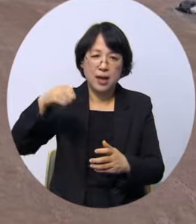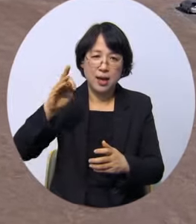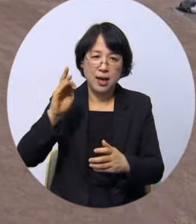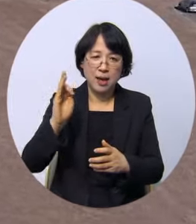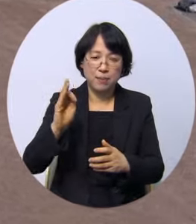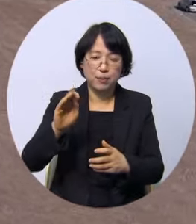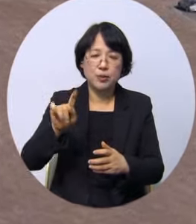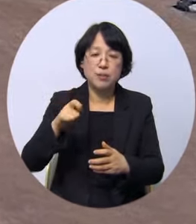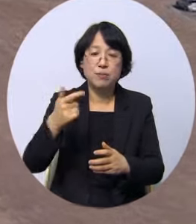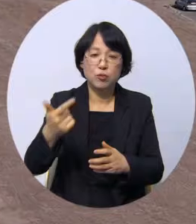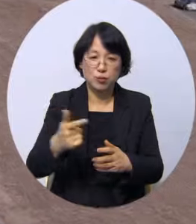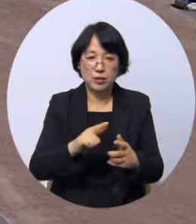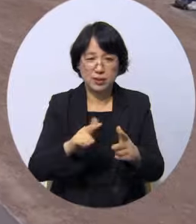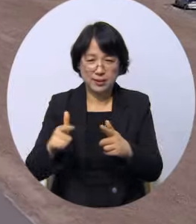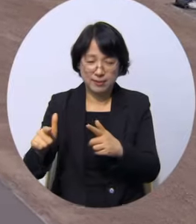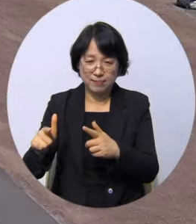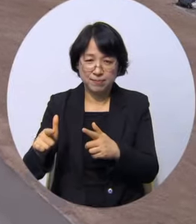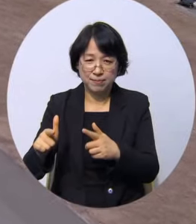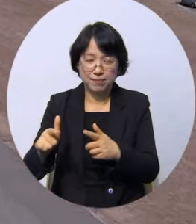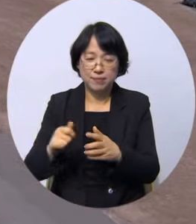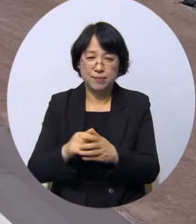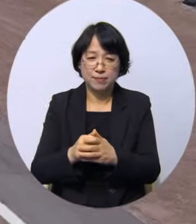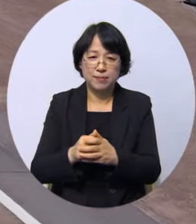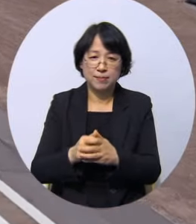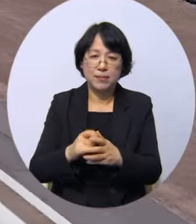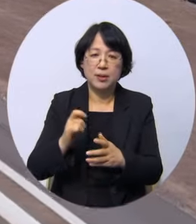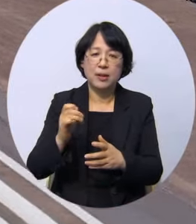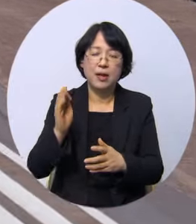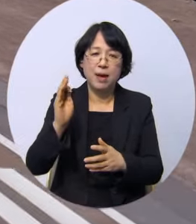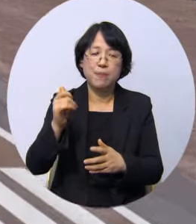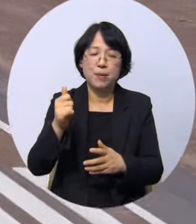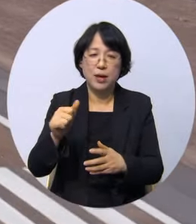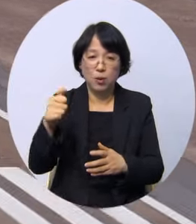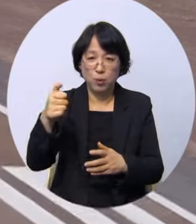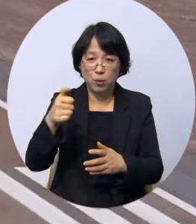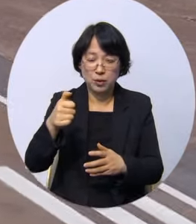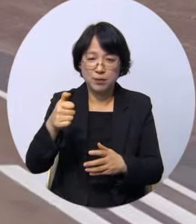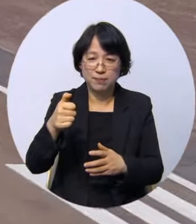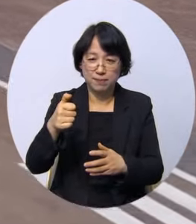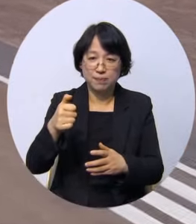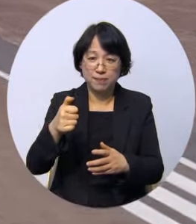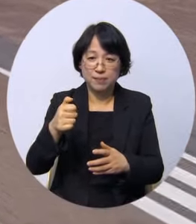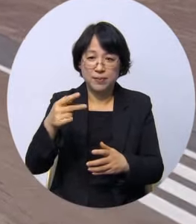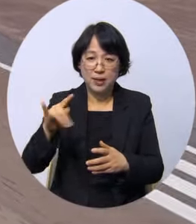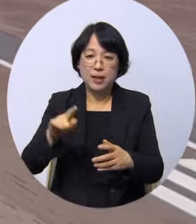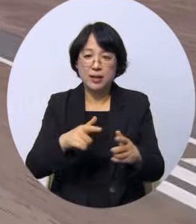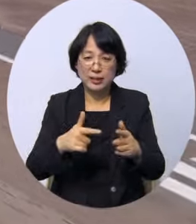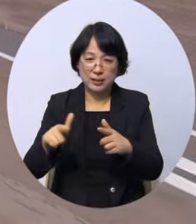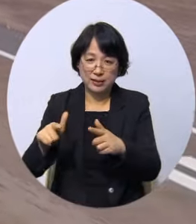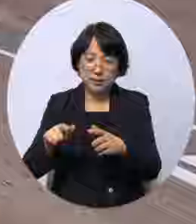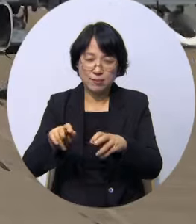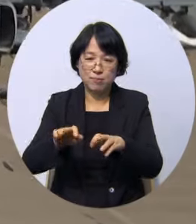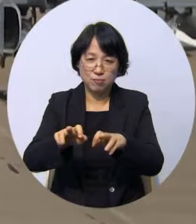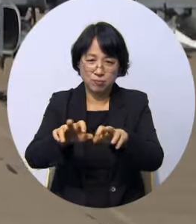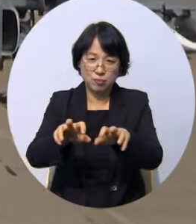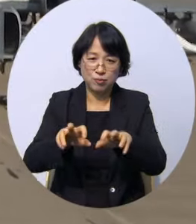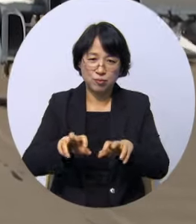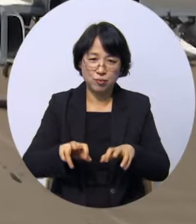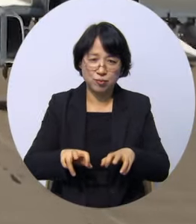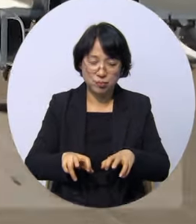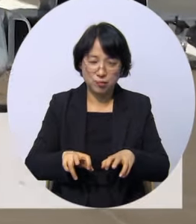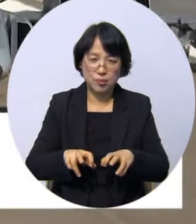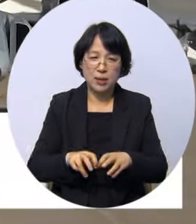F16 방산의 대표주자인 FA 55대 등이 대열을 잃었습니다 마지막으로